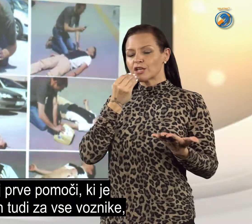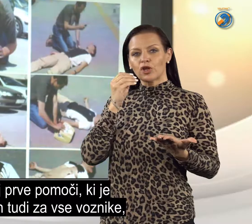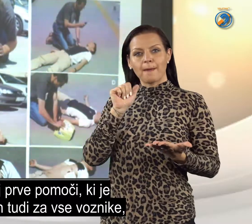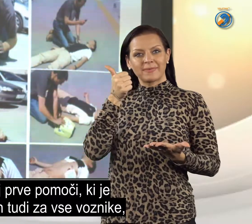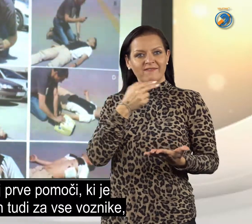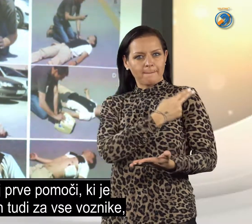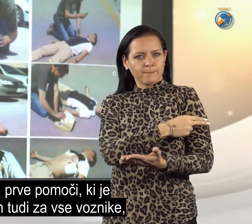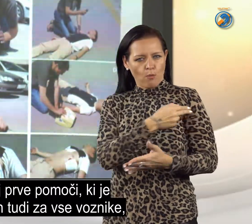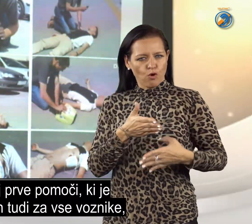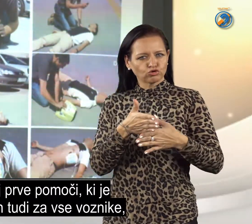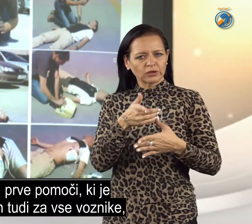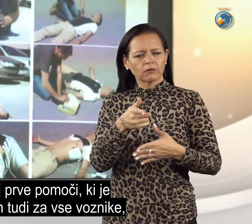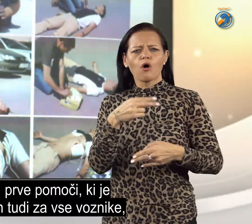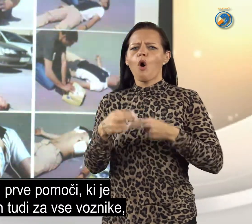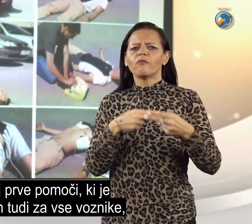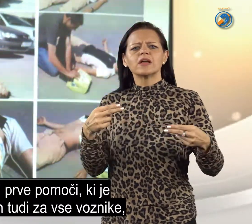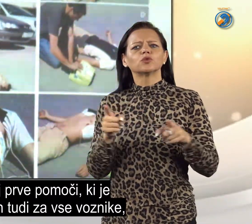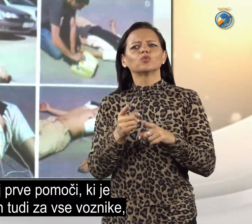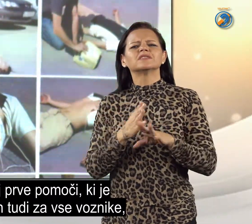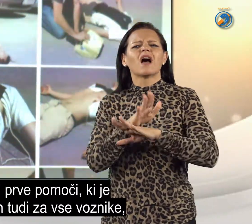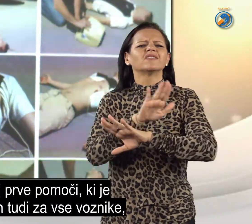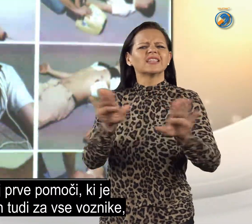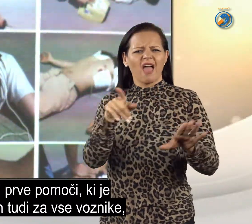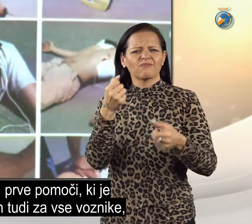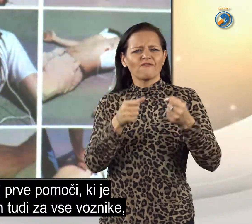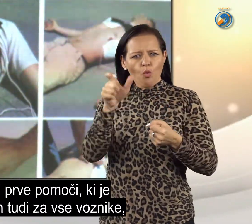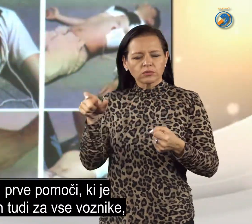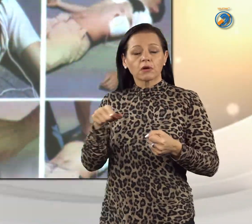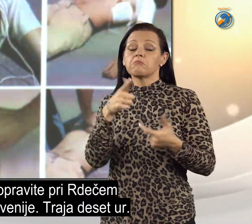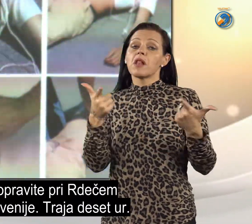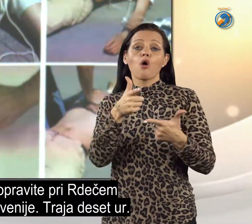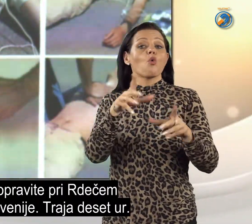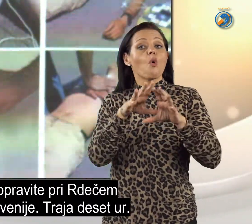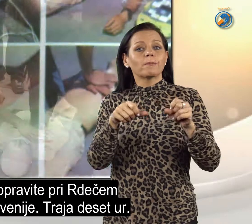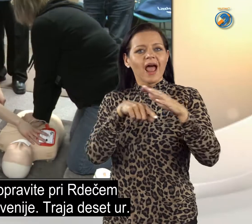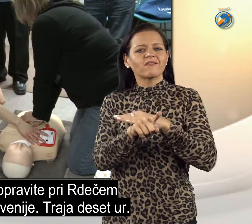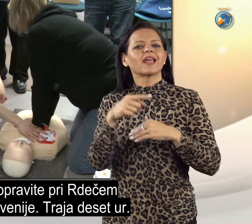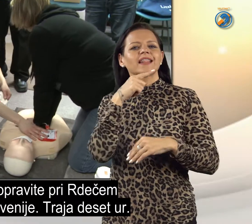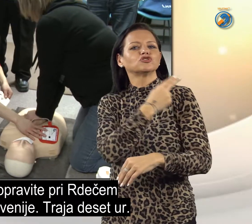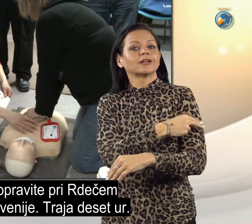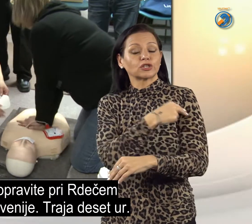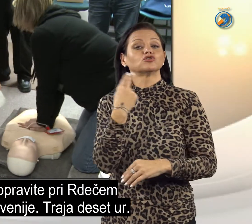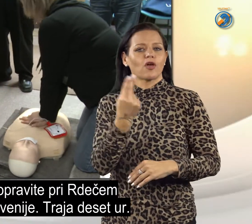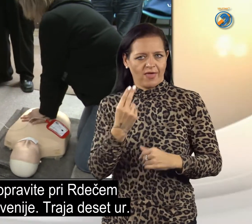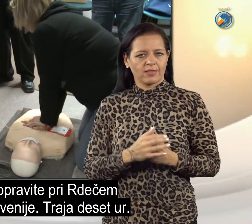Tečaj prve pomoči, ki je obvezen tudi za vse voznike, lahko opravite pri Rdečem križu Slovenije.